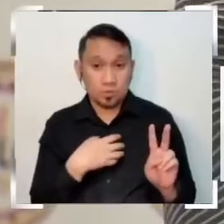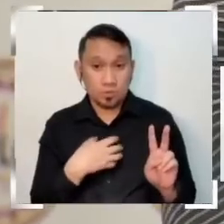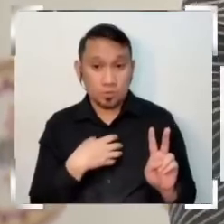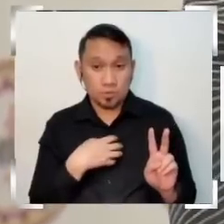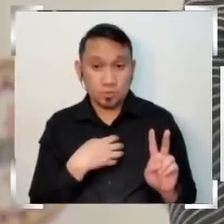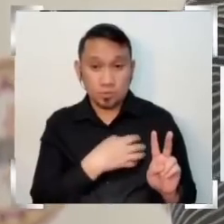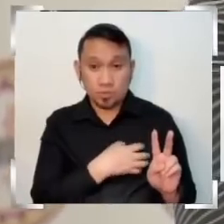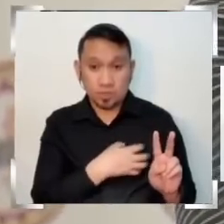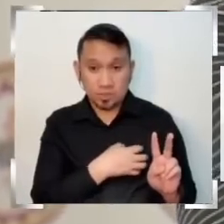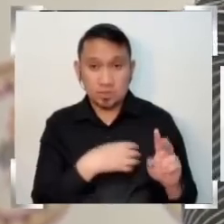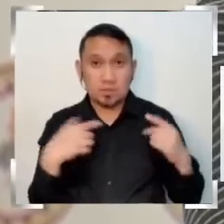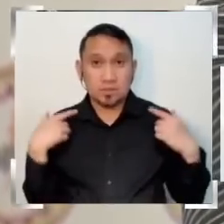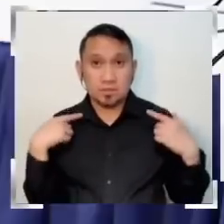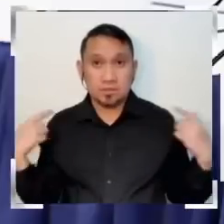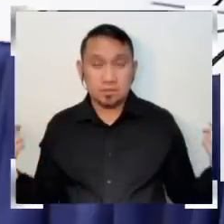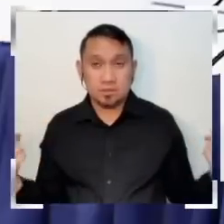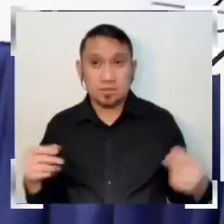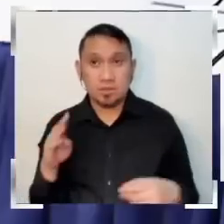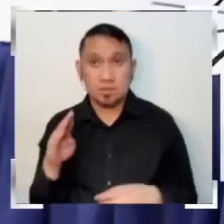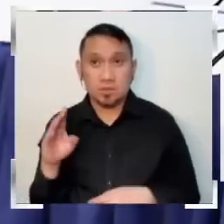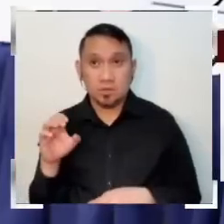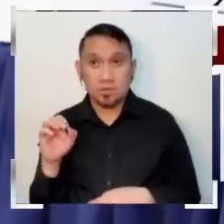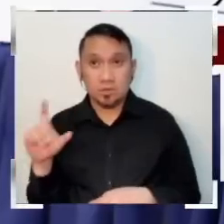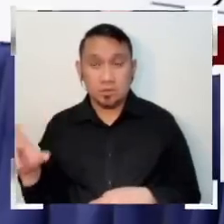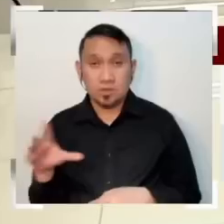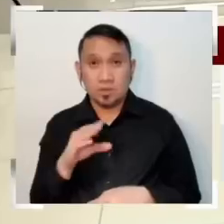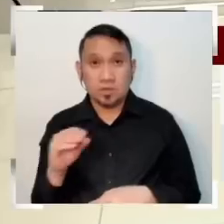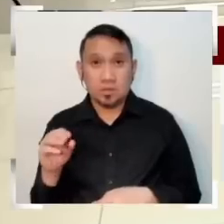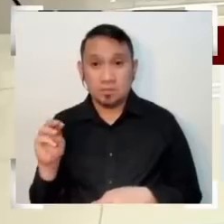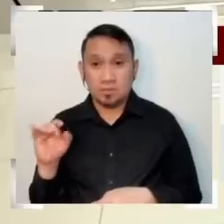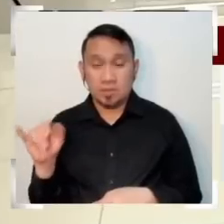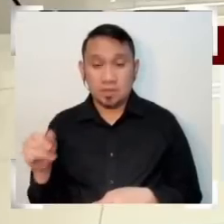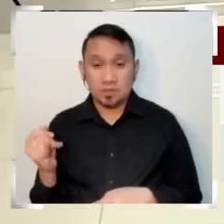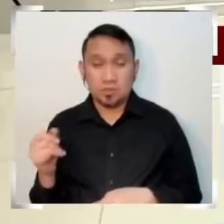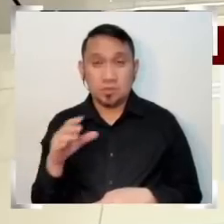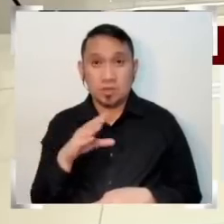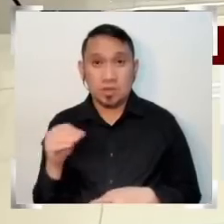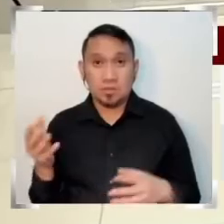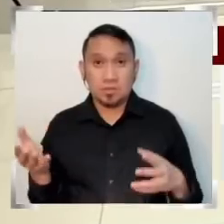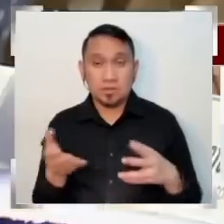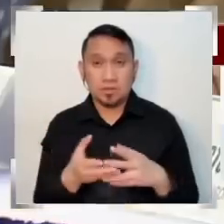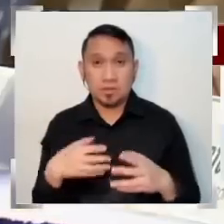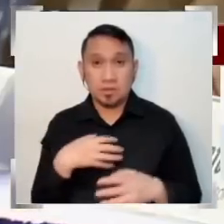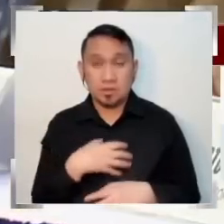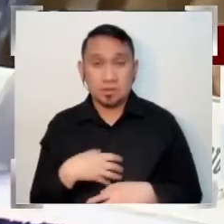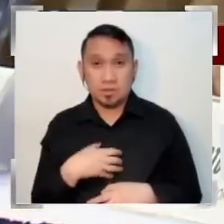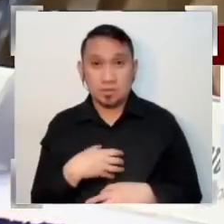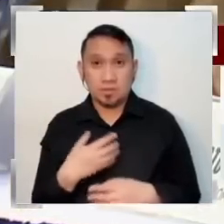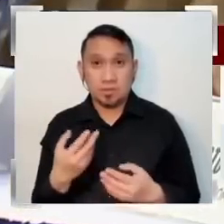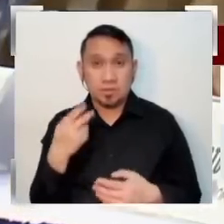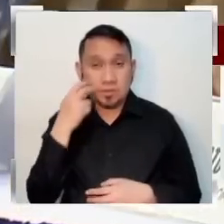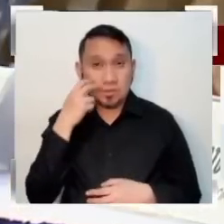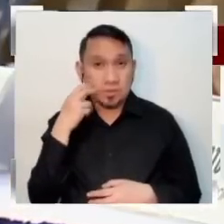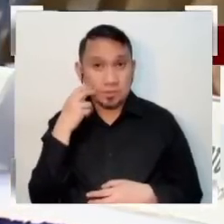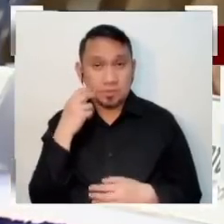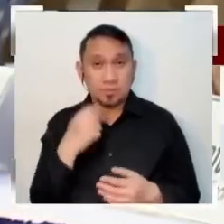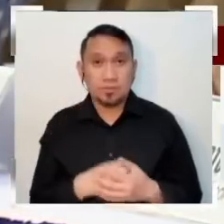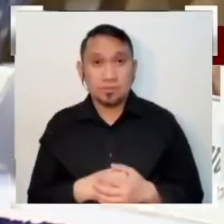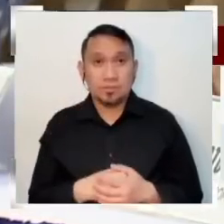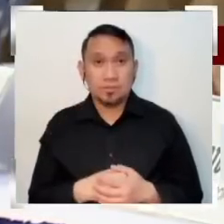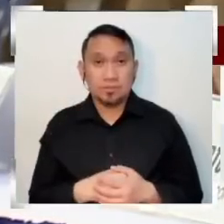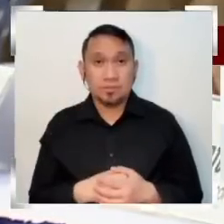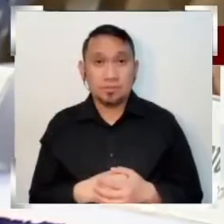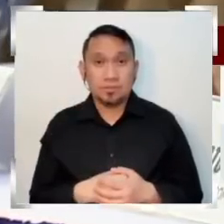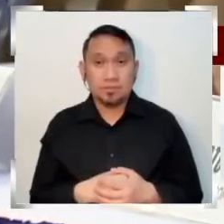colonel, isang police major at limang police lieutenants ang sinampahan ng reklamong kriminal ng National Police Commission o NAPOCOM